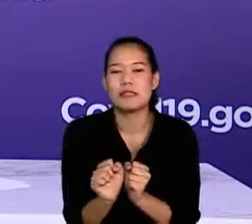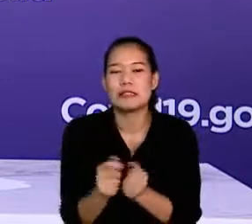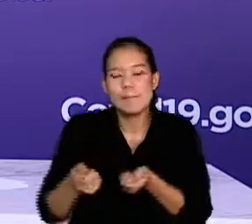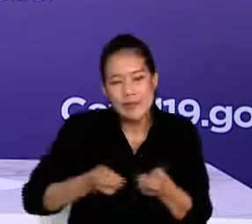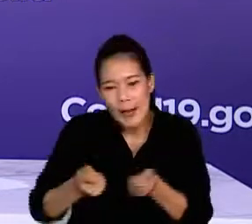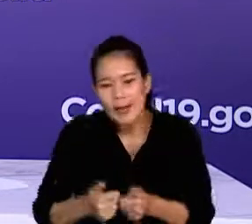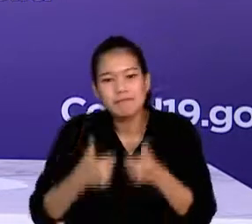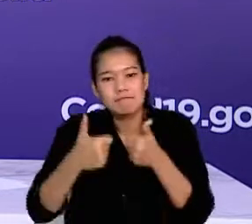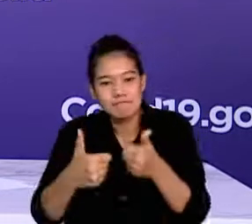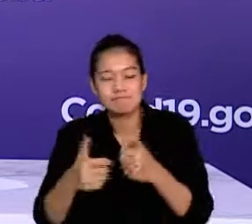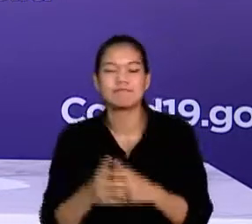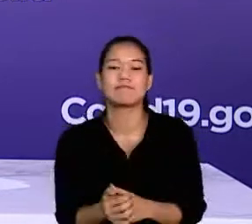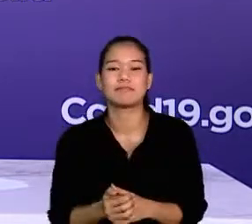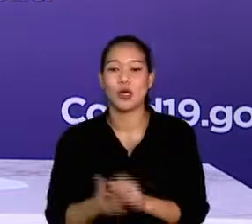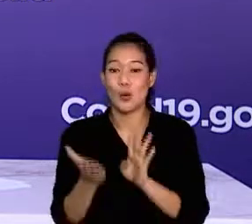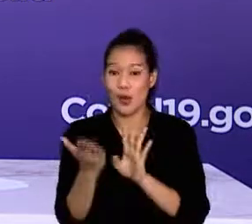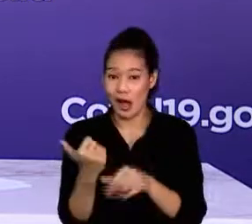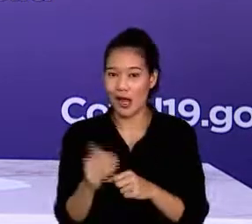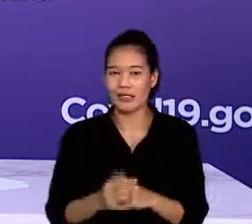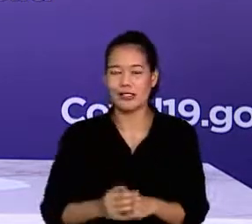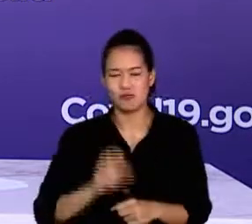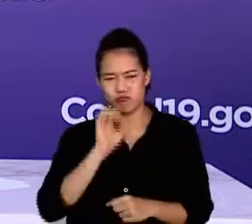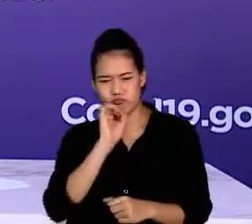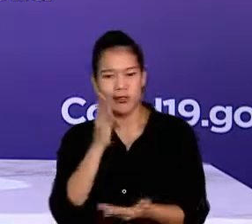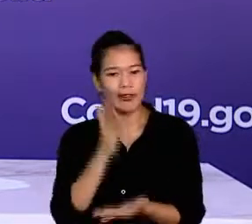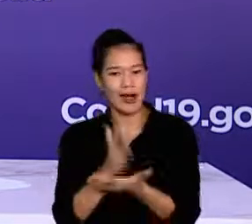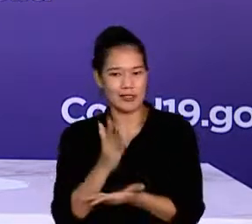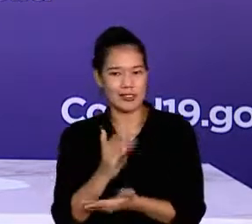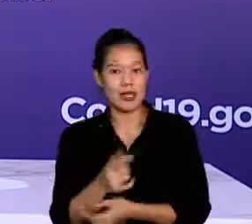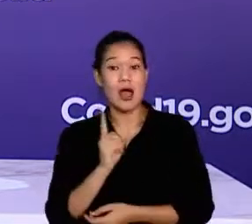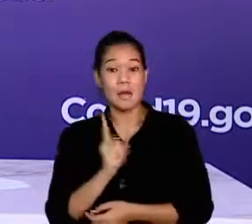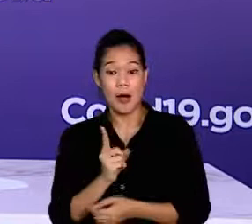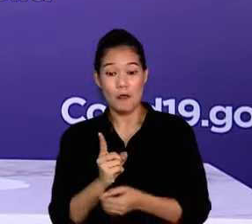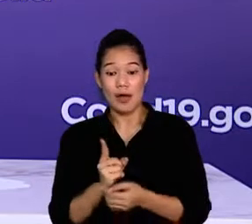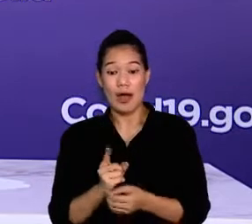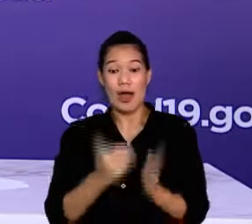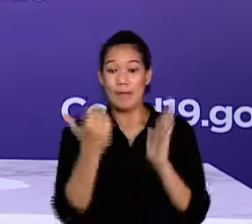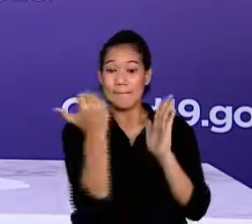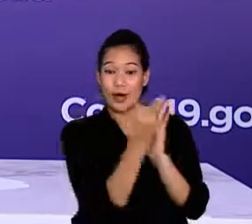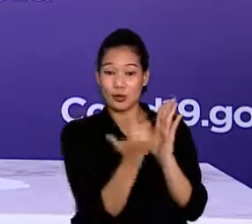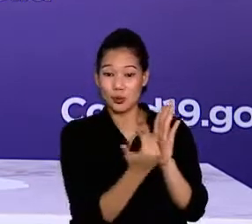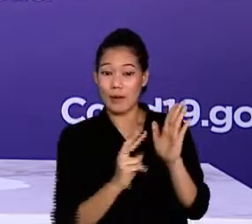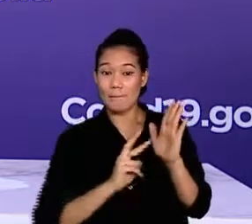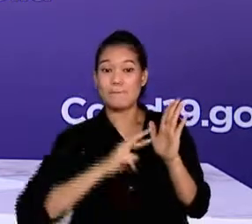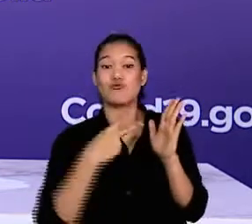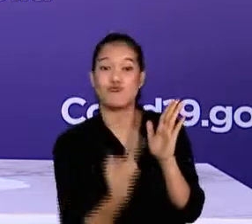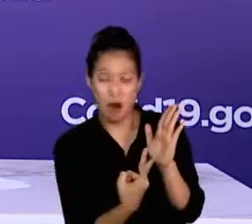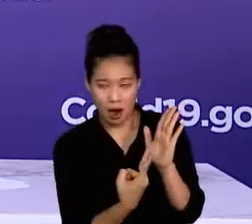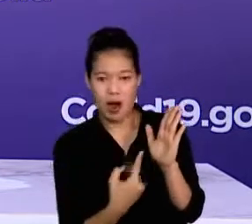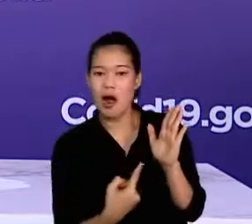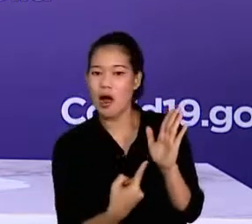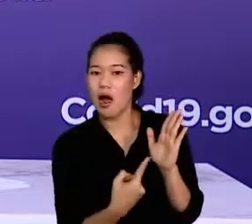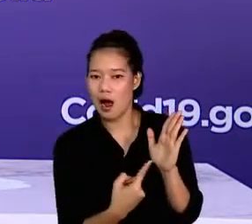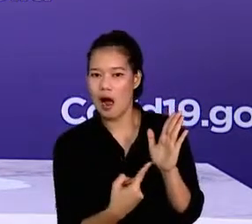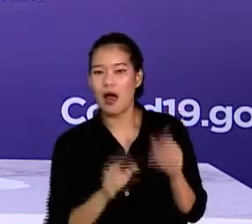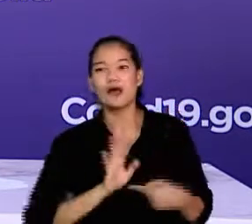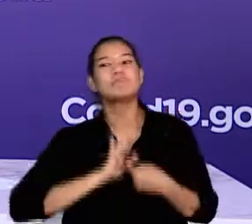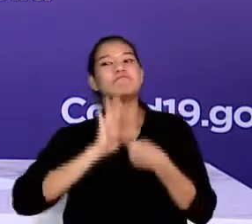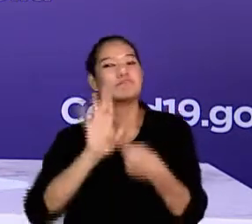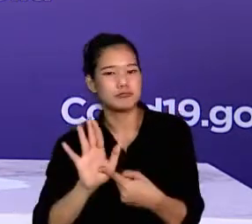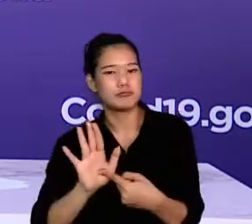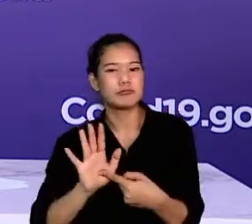yang lebih baik sekali lagi perlu saya tekankan bahwa perubahan kebijakan yang dilakukan oleh pemerintah adalah